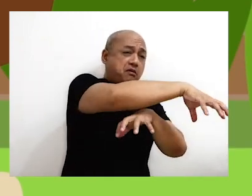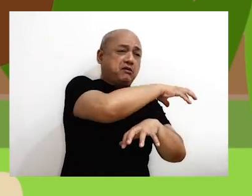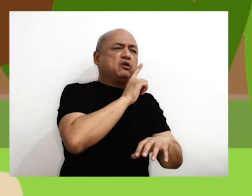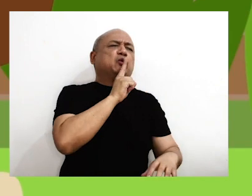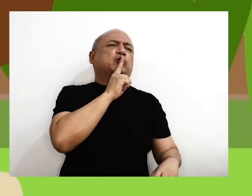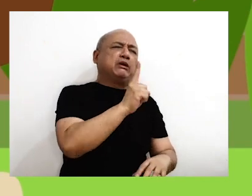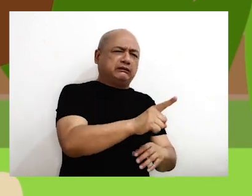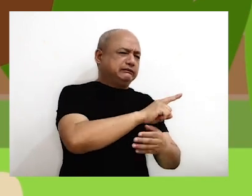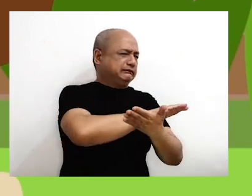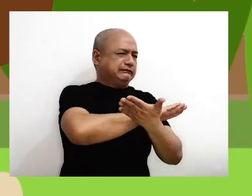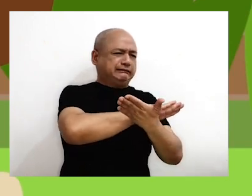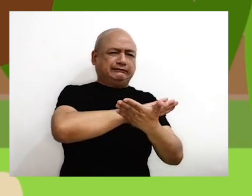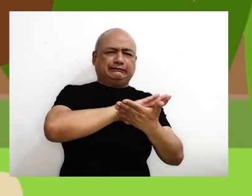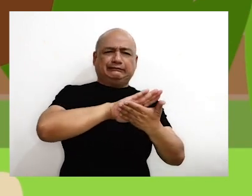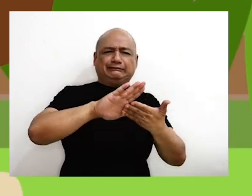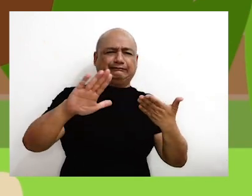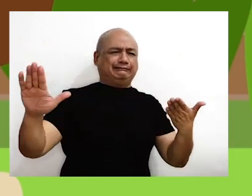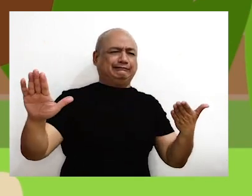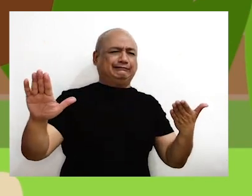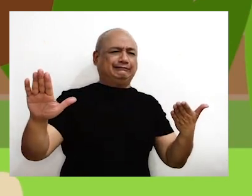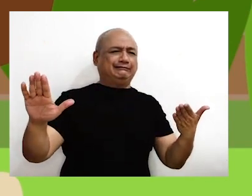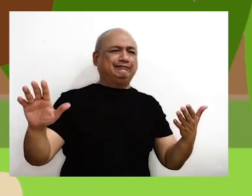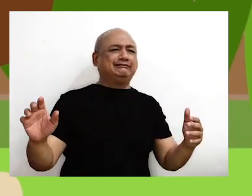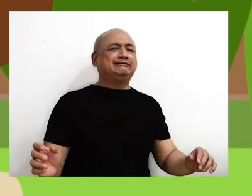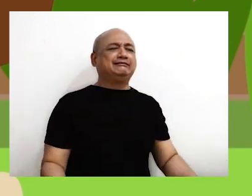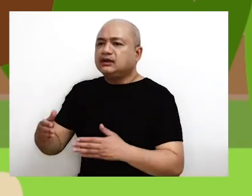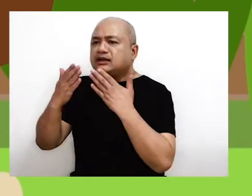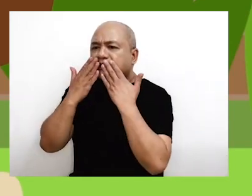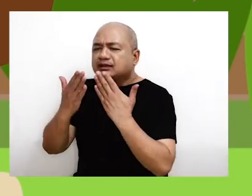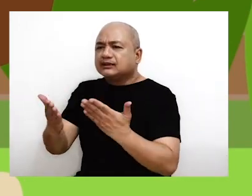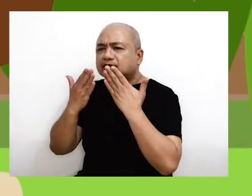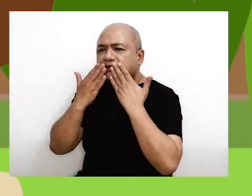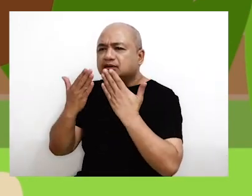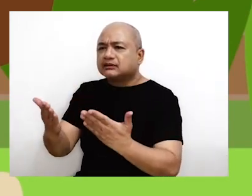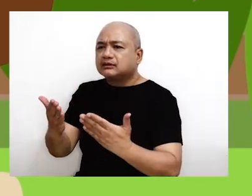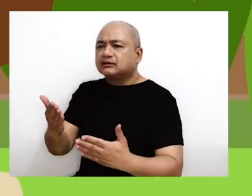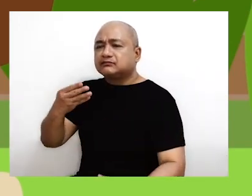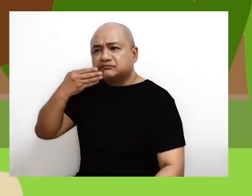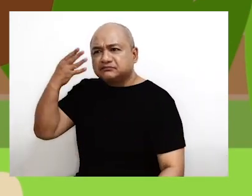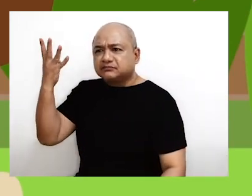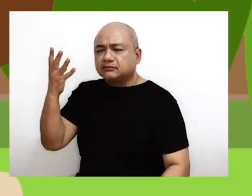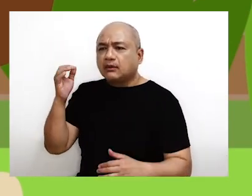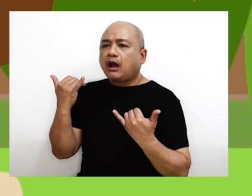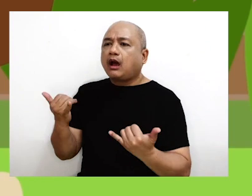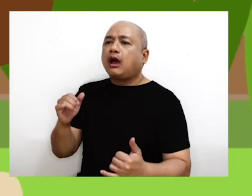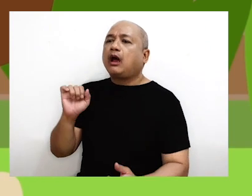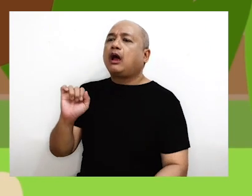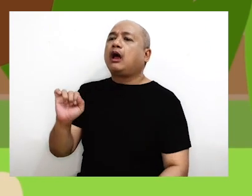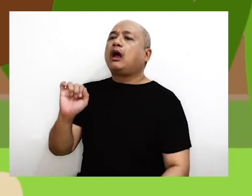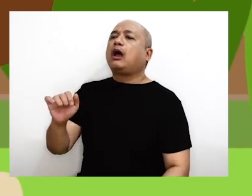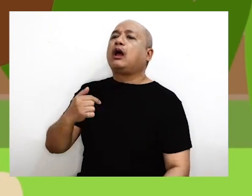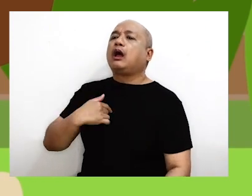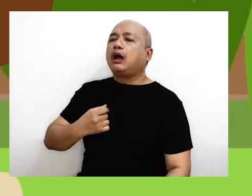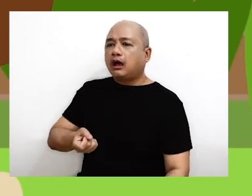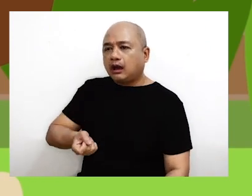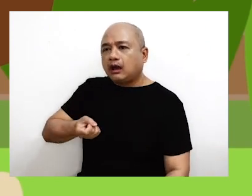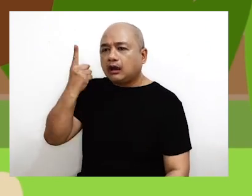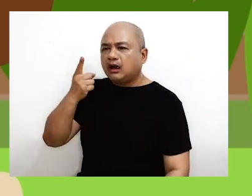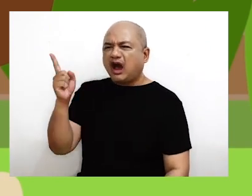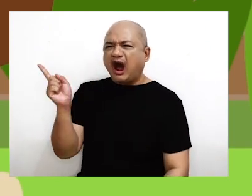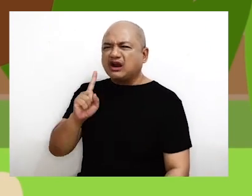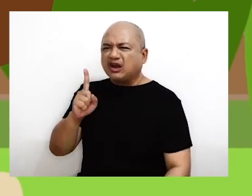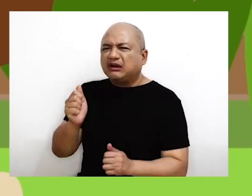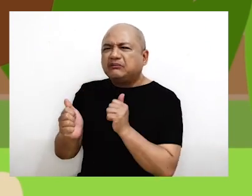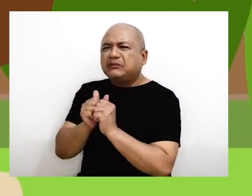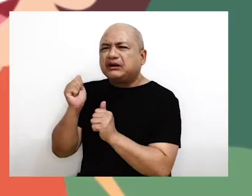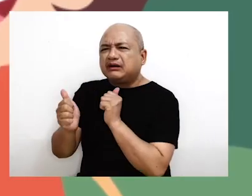Tumatangong wika ni Biko. Maraming salamat, Bik-Bik. Ngayon, naiintindihan ko na kung bakit dapat